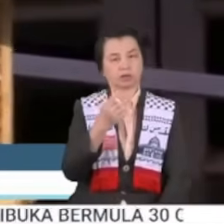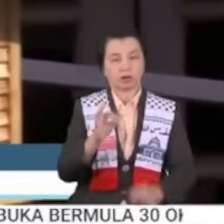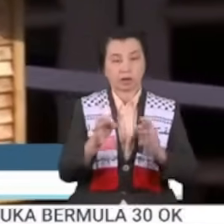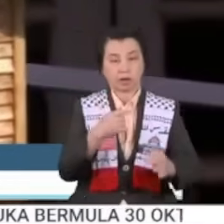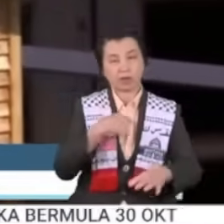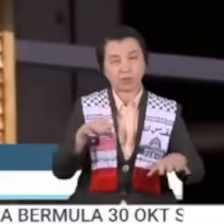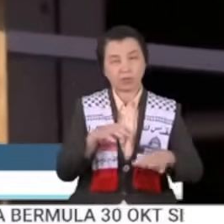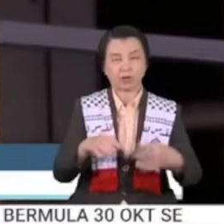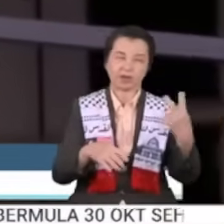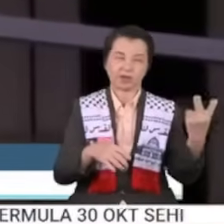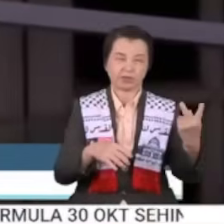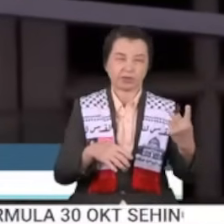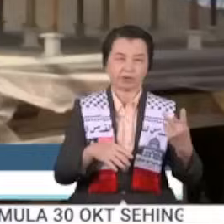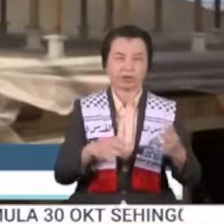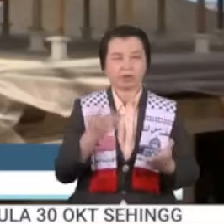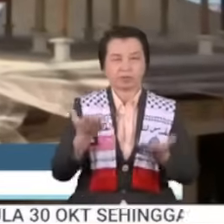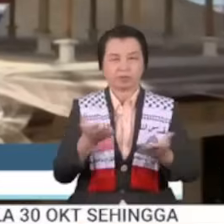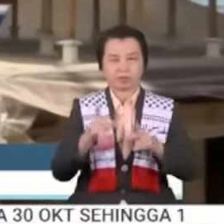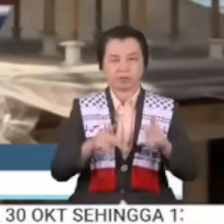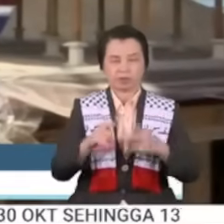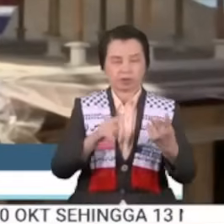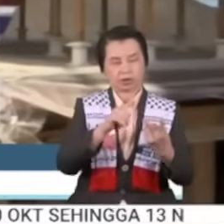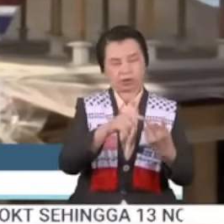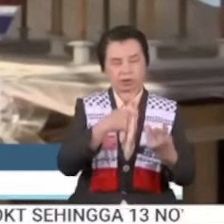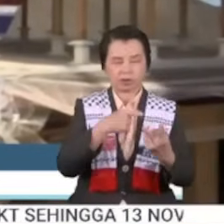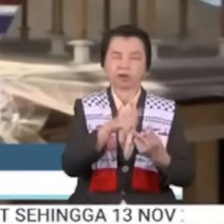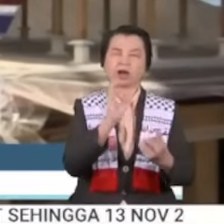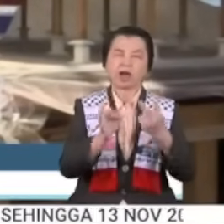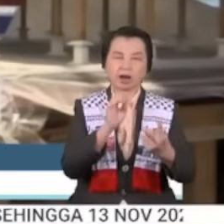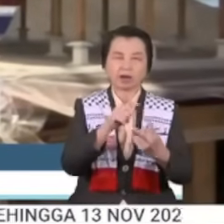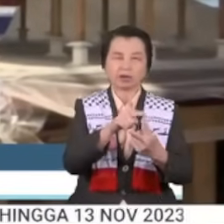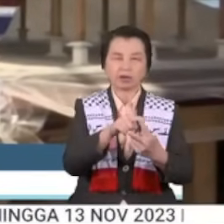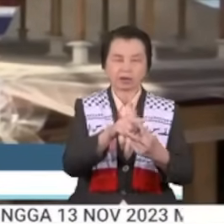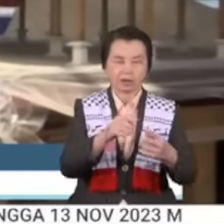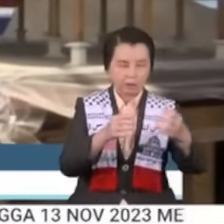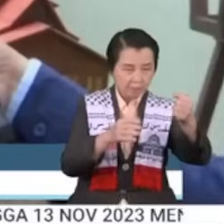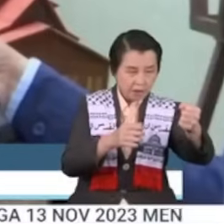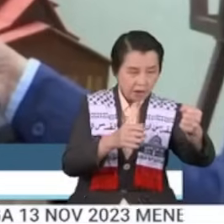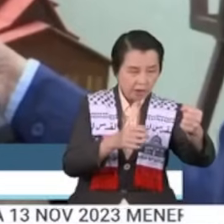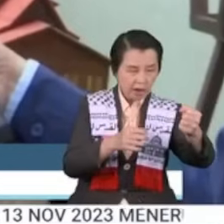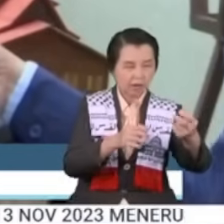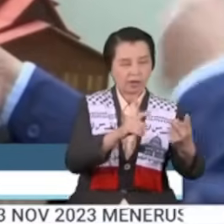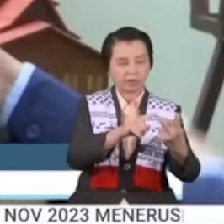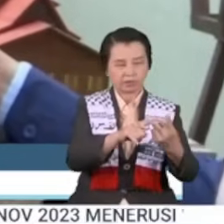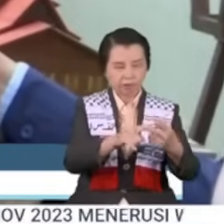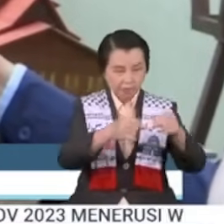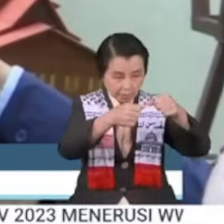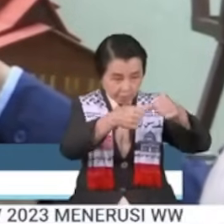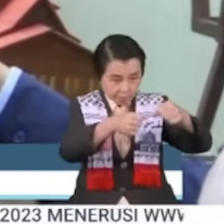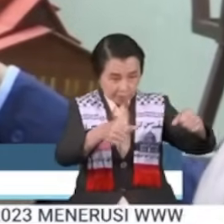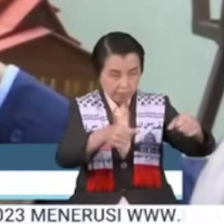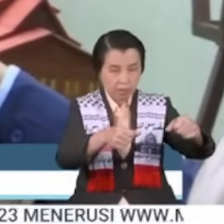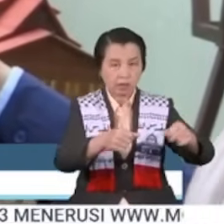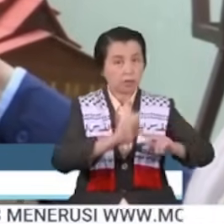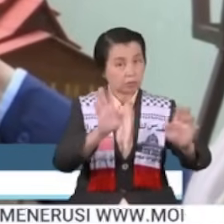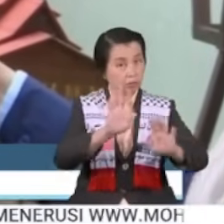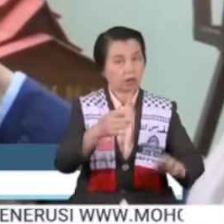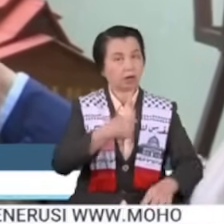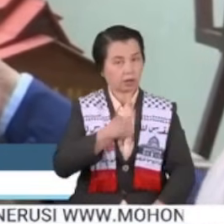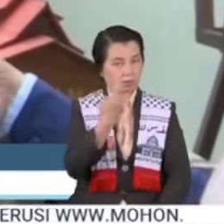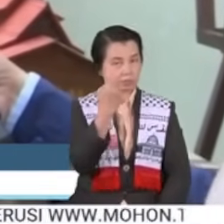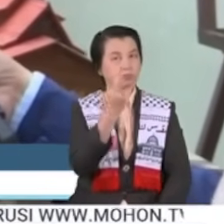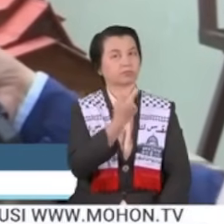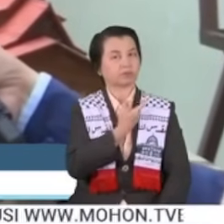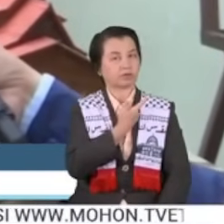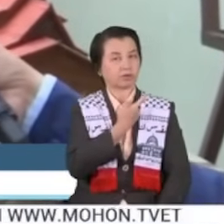saya buat berdua mungkin ada orang yang seorang lagi tu pegang saya apa lekatkan tapi ni saya kerja seorang